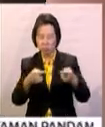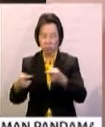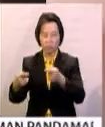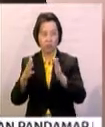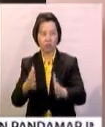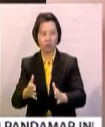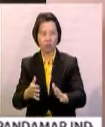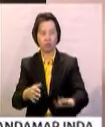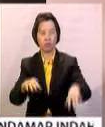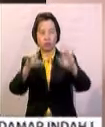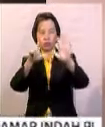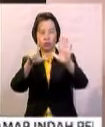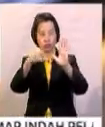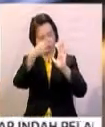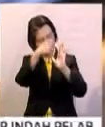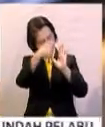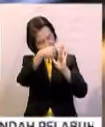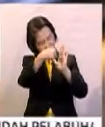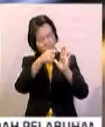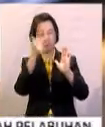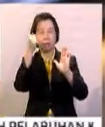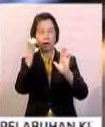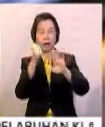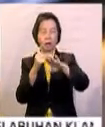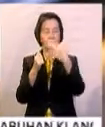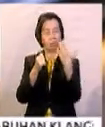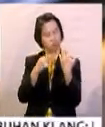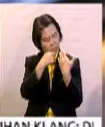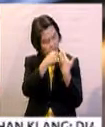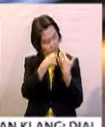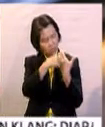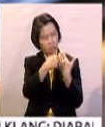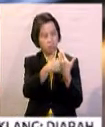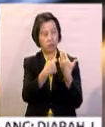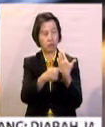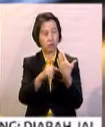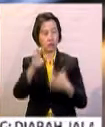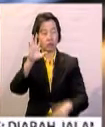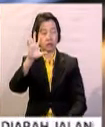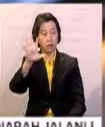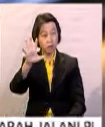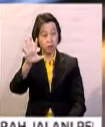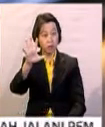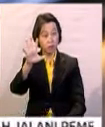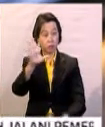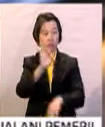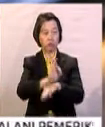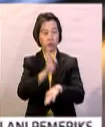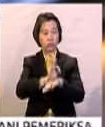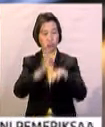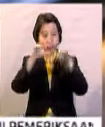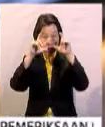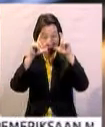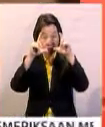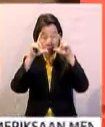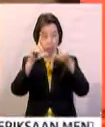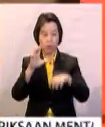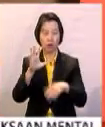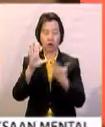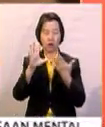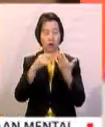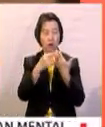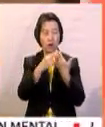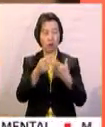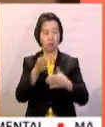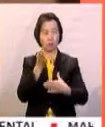netizen adalah tujuh bulatan di belakang telefon terbabit yang lima daripadanya adalah fungsi kamera. Dan ia dikatakan